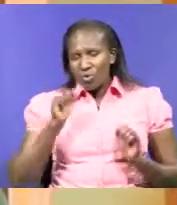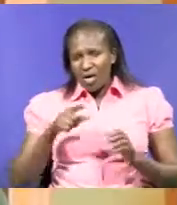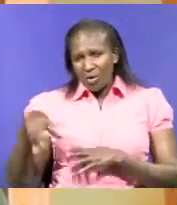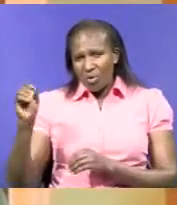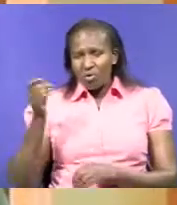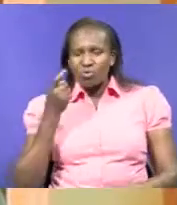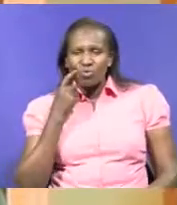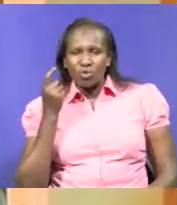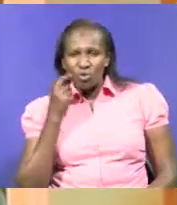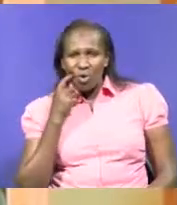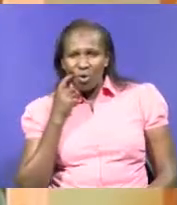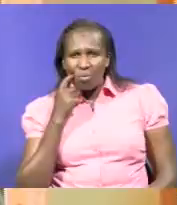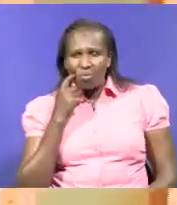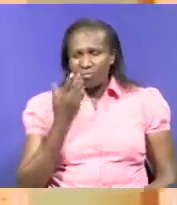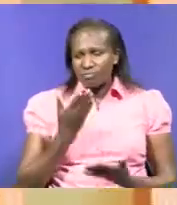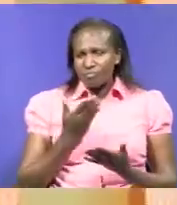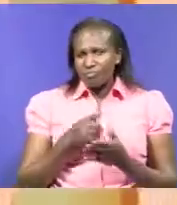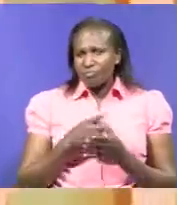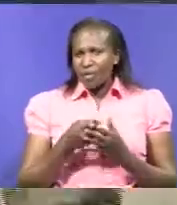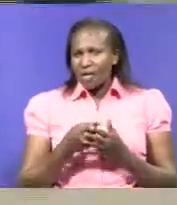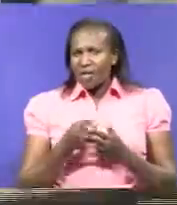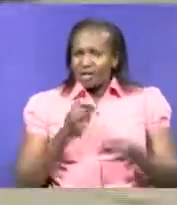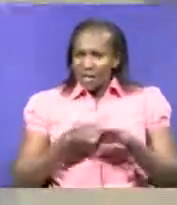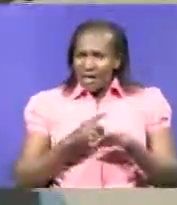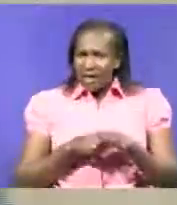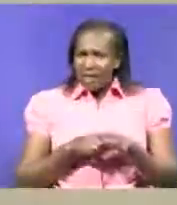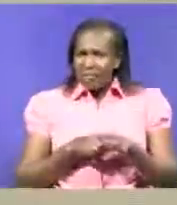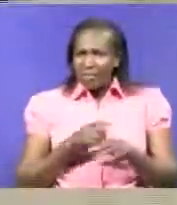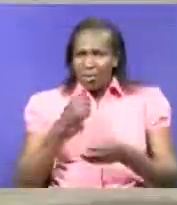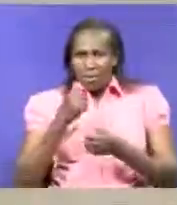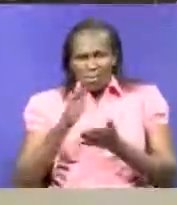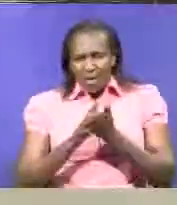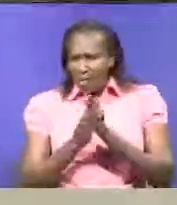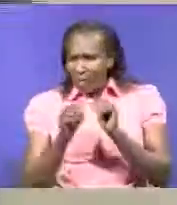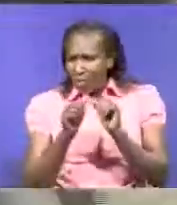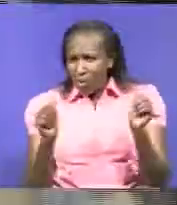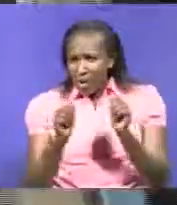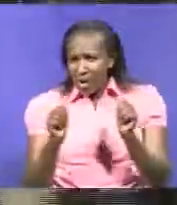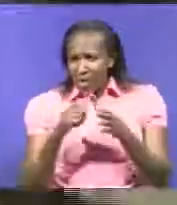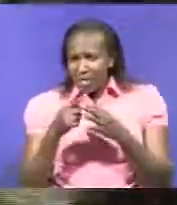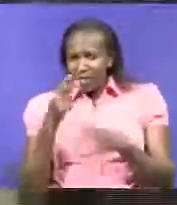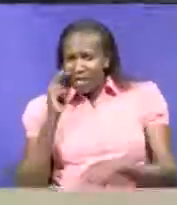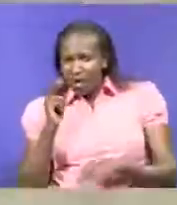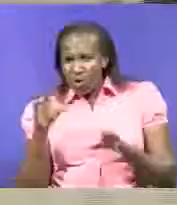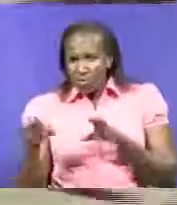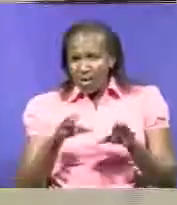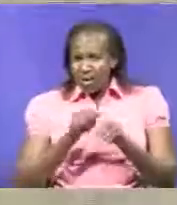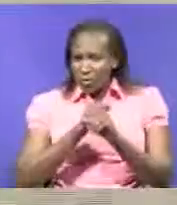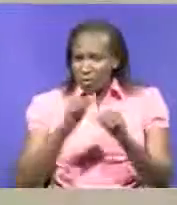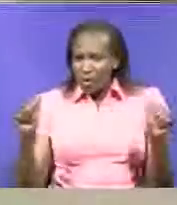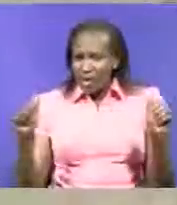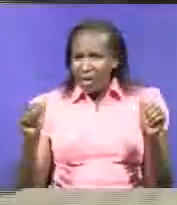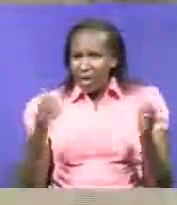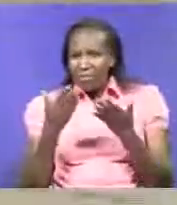maybe kuintroduce hiyo kitu. Inaposhika kabisa sasa umeona hii soko inaniendea vizuri juu.